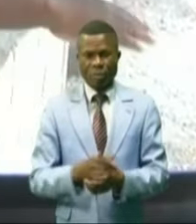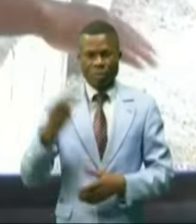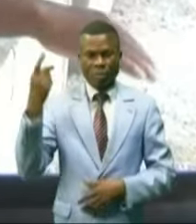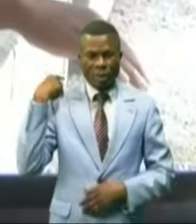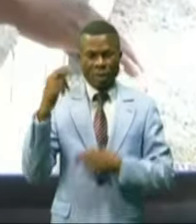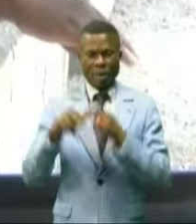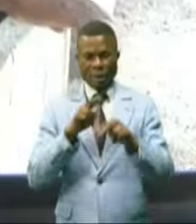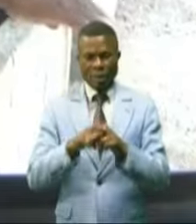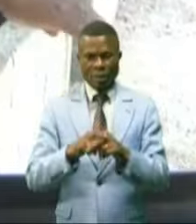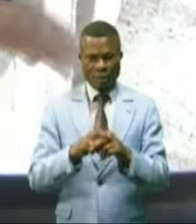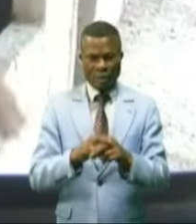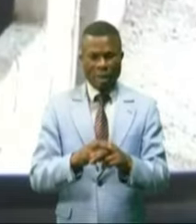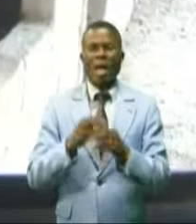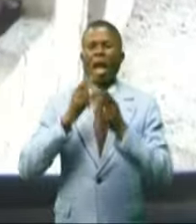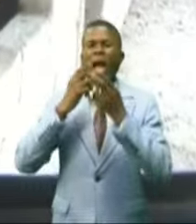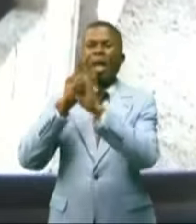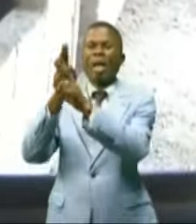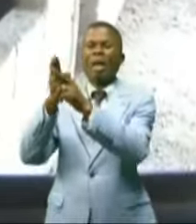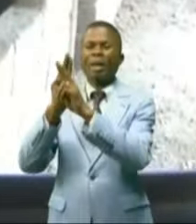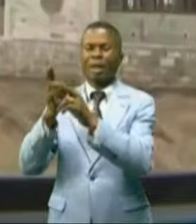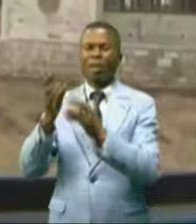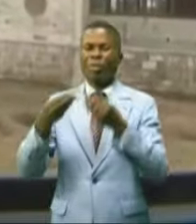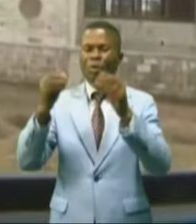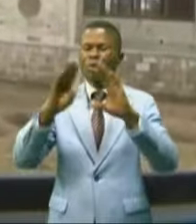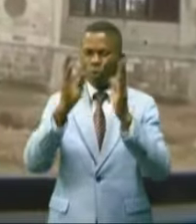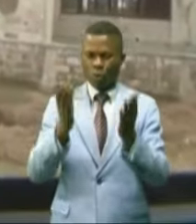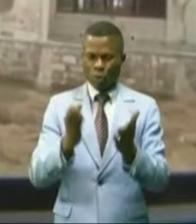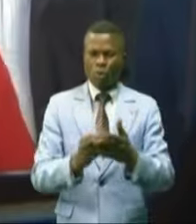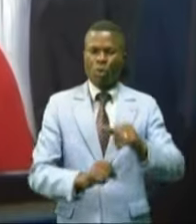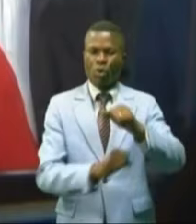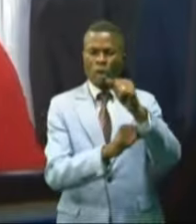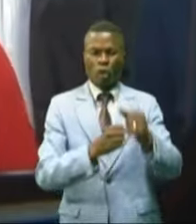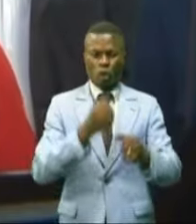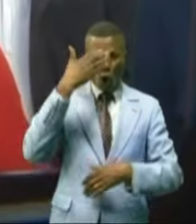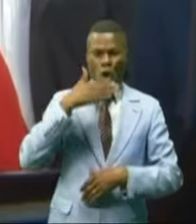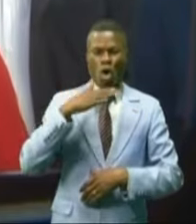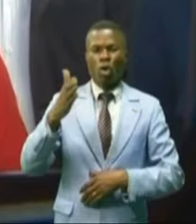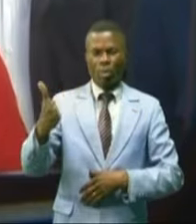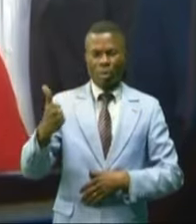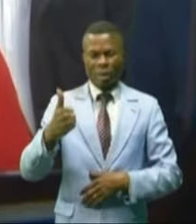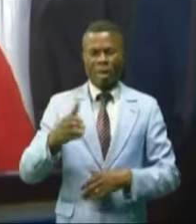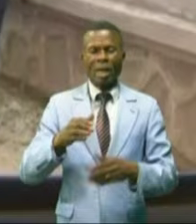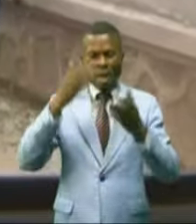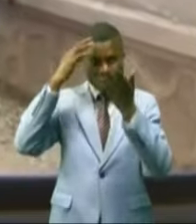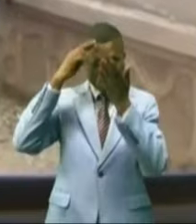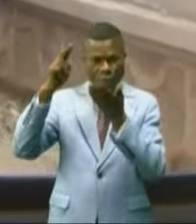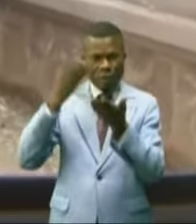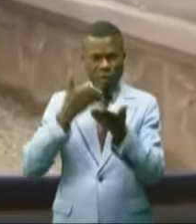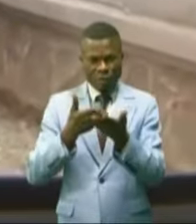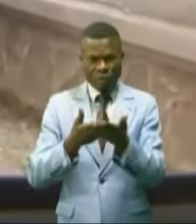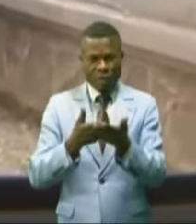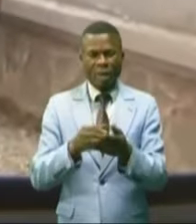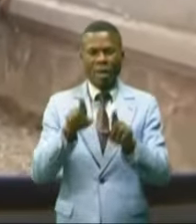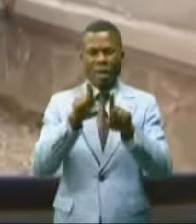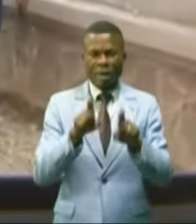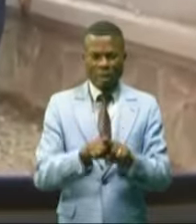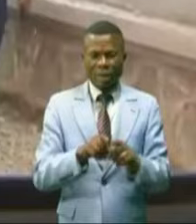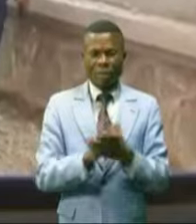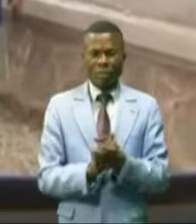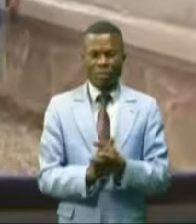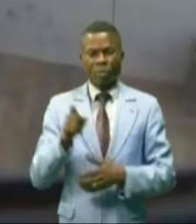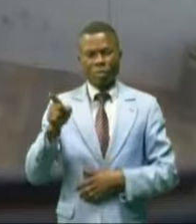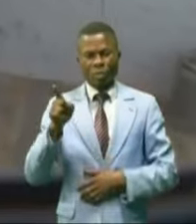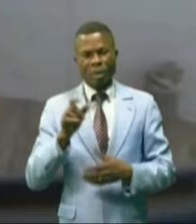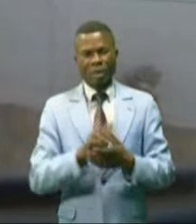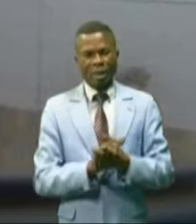promet de mener un lobbying en faveur de cette institution d'enseignement supérieur qui fera bientôt la fierté de la Tchopo. De son côté, le prof Issé